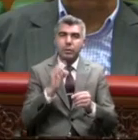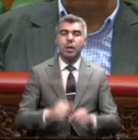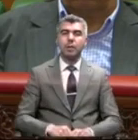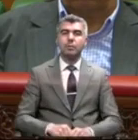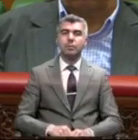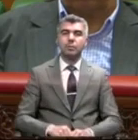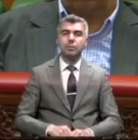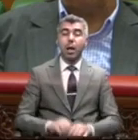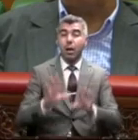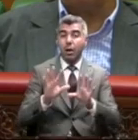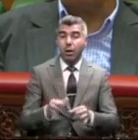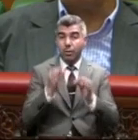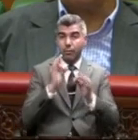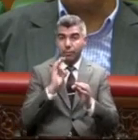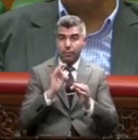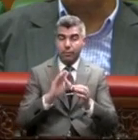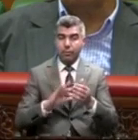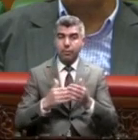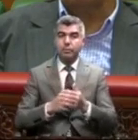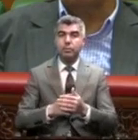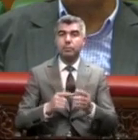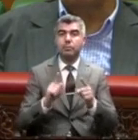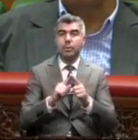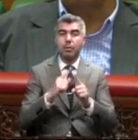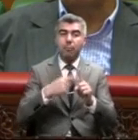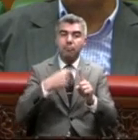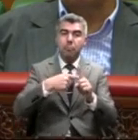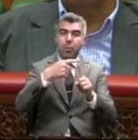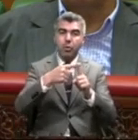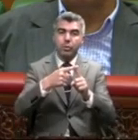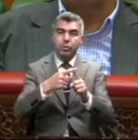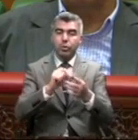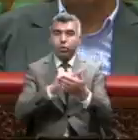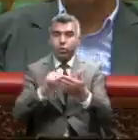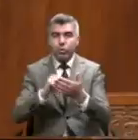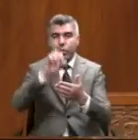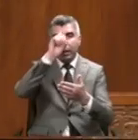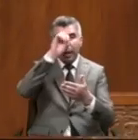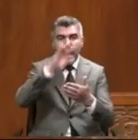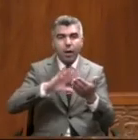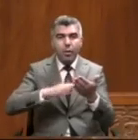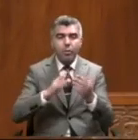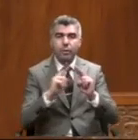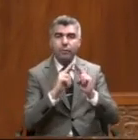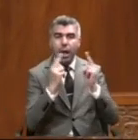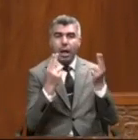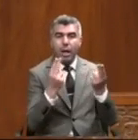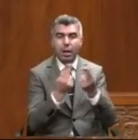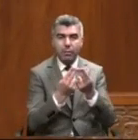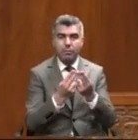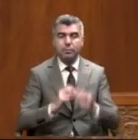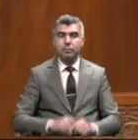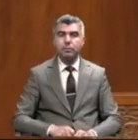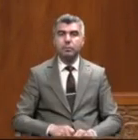مؤديه بذلك الى ارتفاع اسعار المواد الاوليه والطاقيه على الصعيد الدولي كما